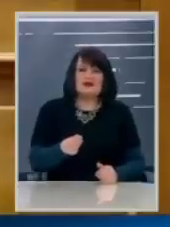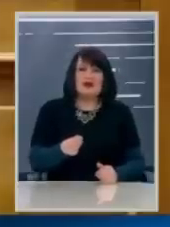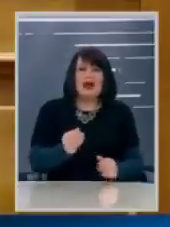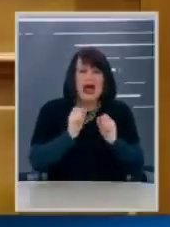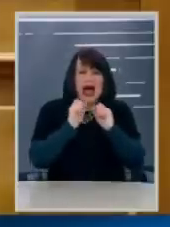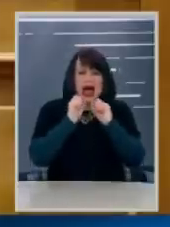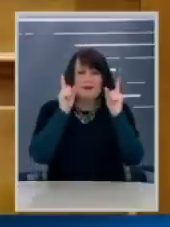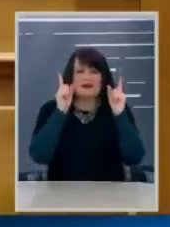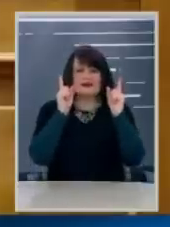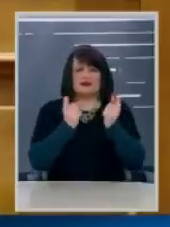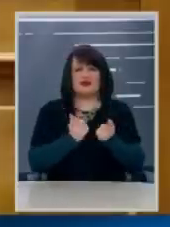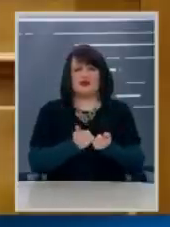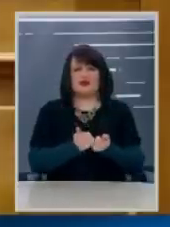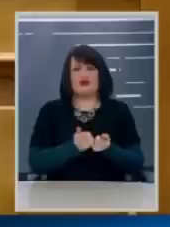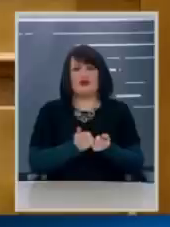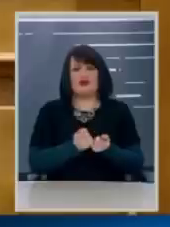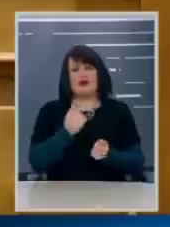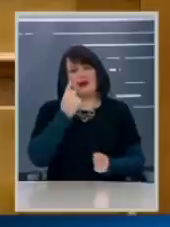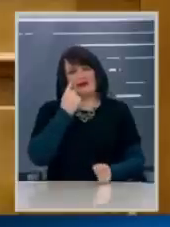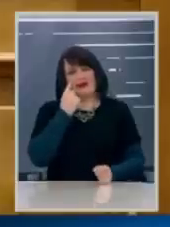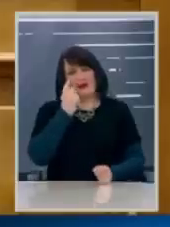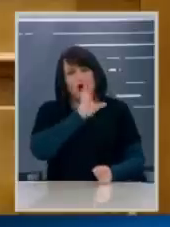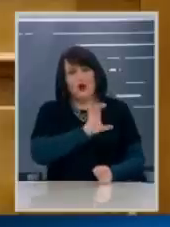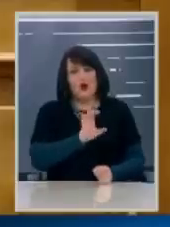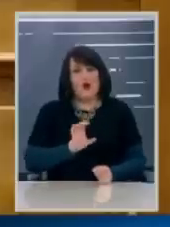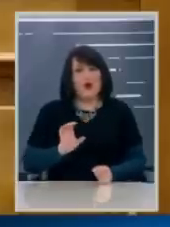φαινόμενο. Γιατί παρακολουθώ και άλλων χωρών